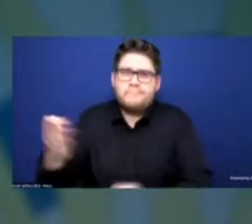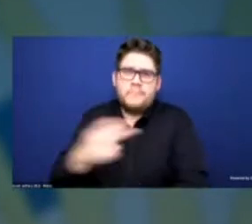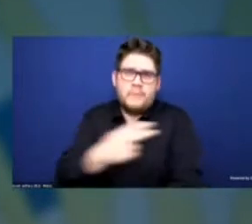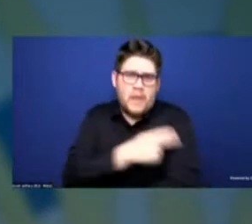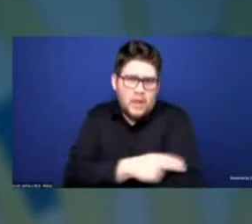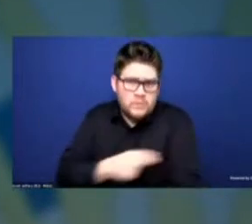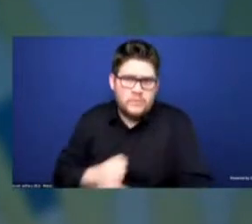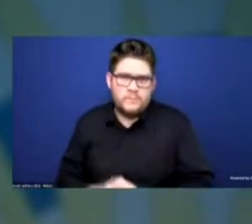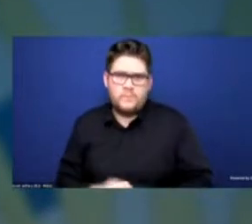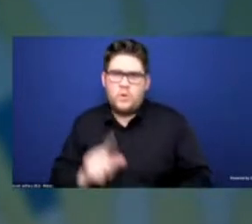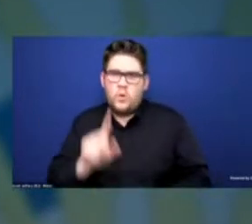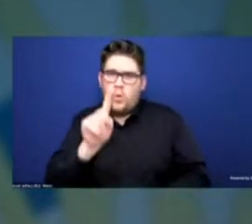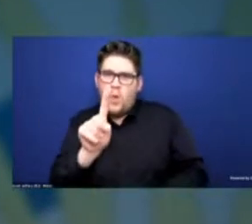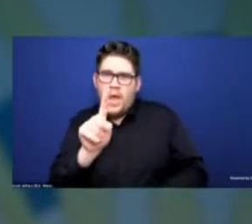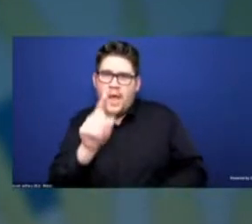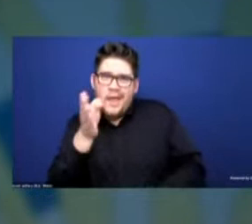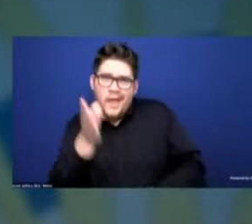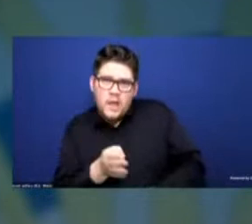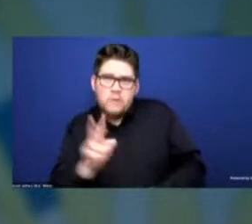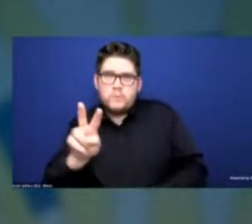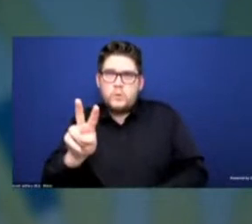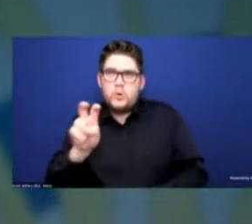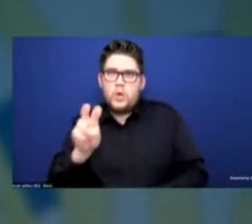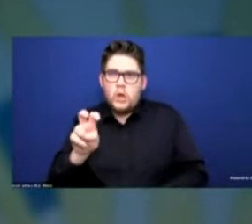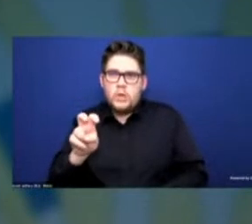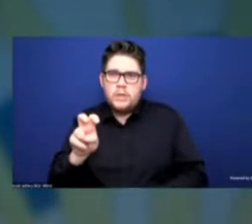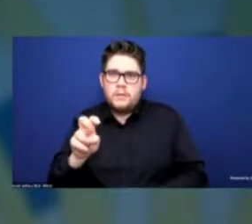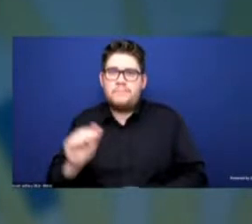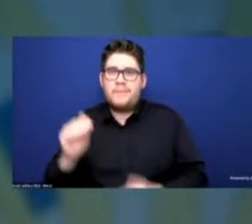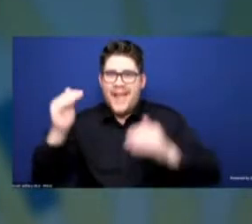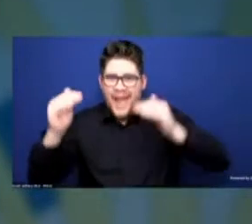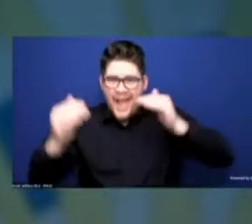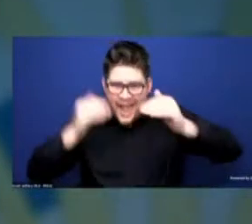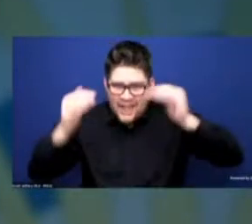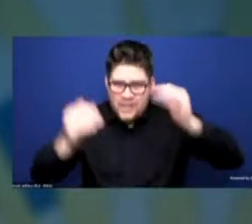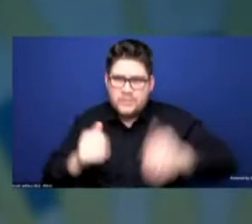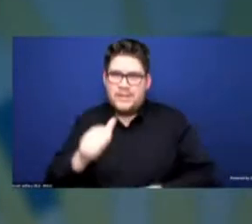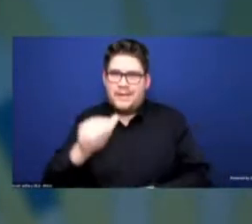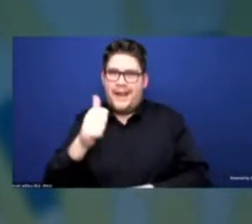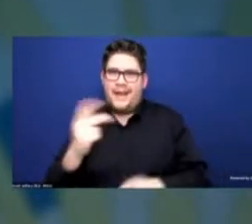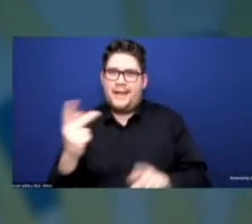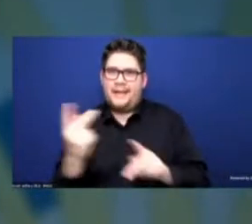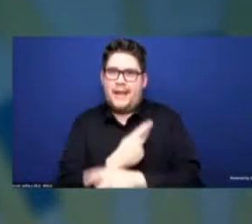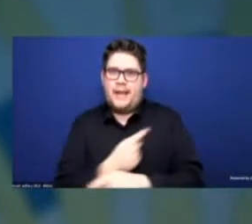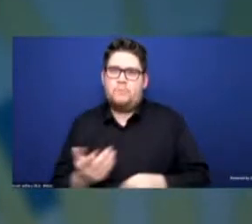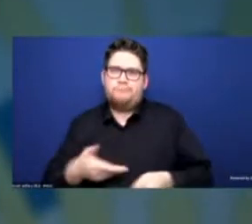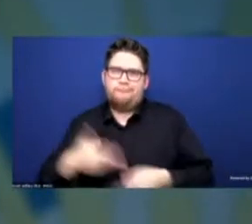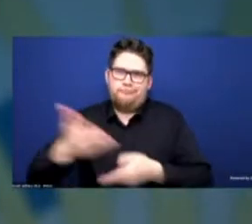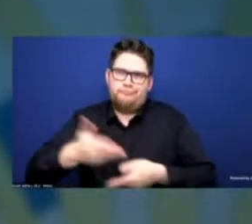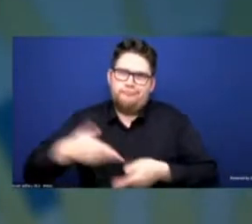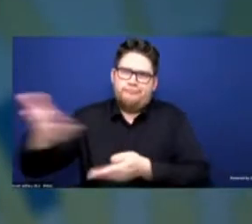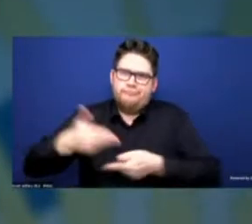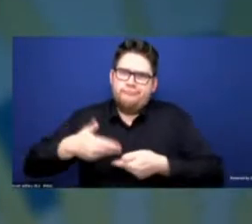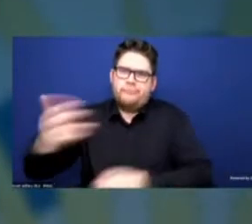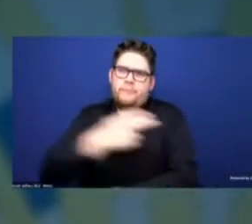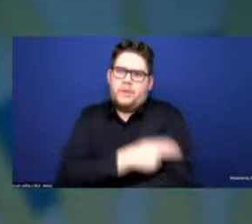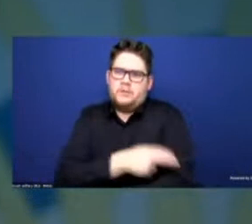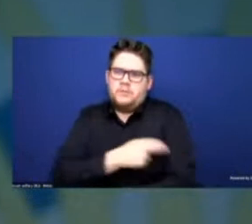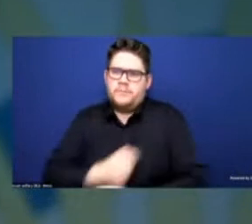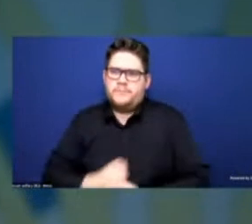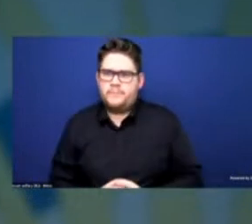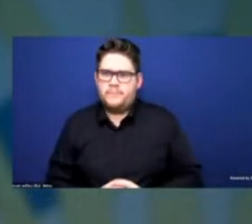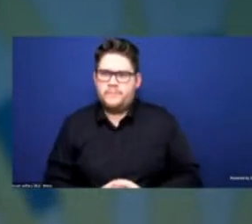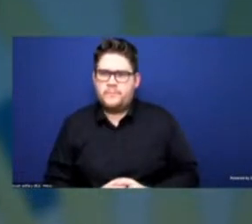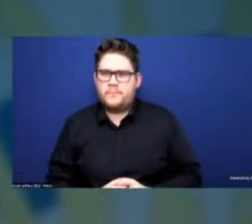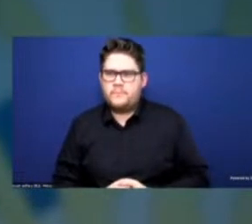那87941了，占了整个案例的86%了这个呢，也就是这个2个